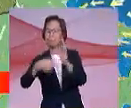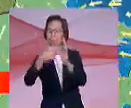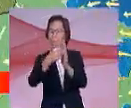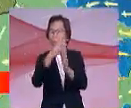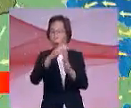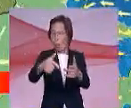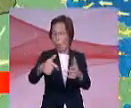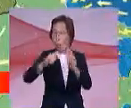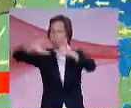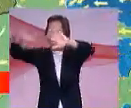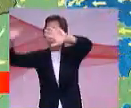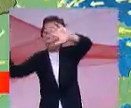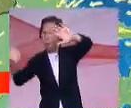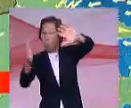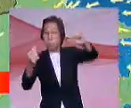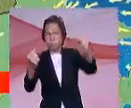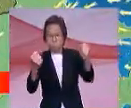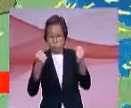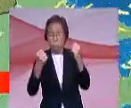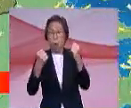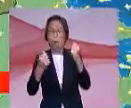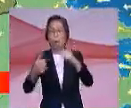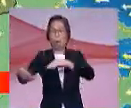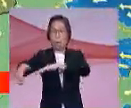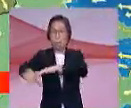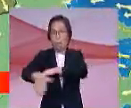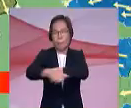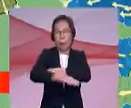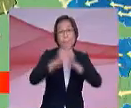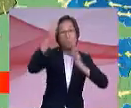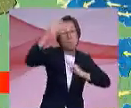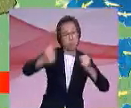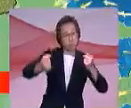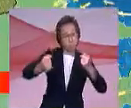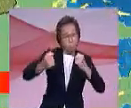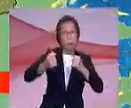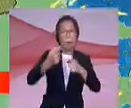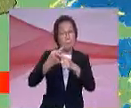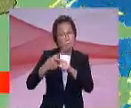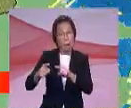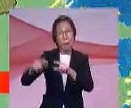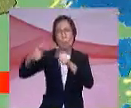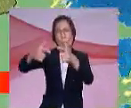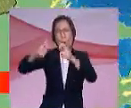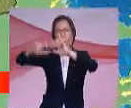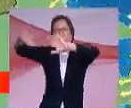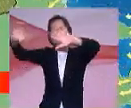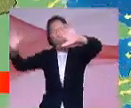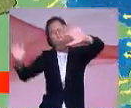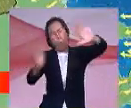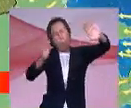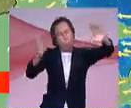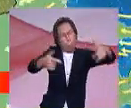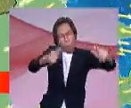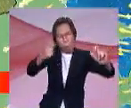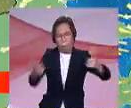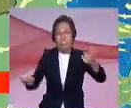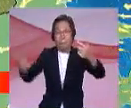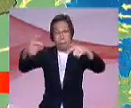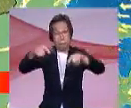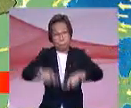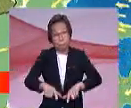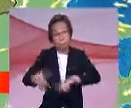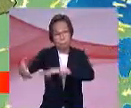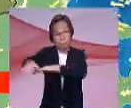dan kelajuan angin adalah stabil bagi kawasan perairan rantau negara. Namun demikian, kelajuan angin kencang kini telah pun melanda